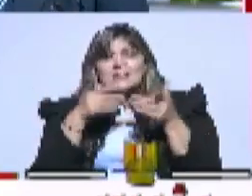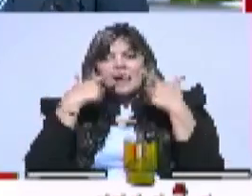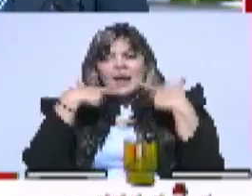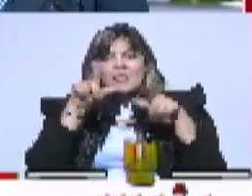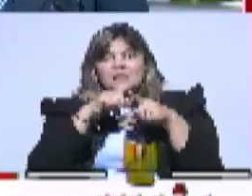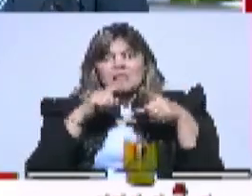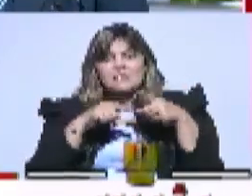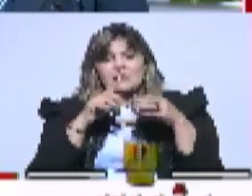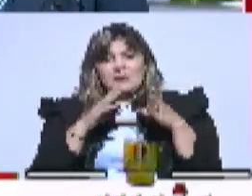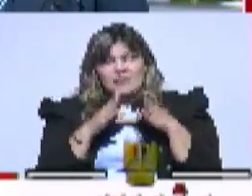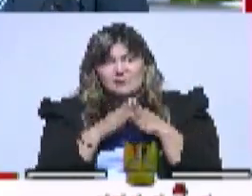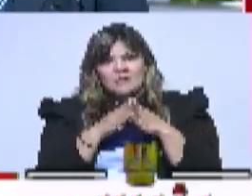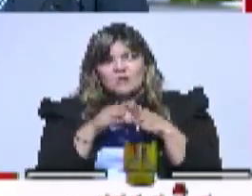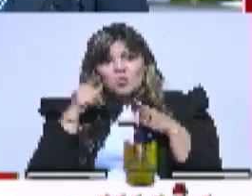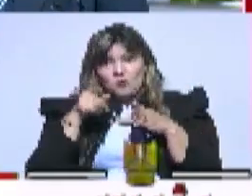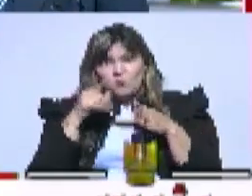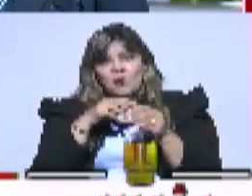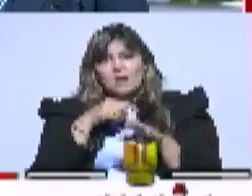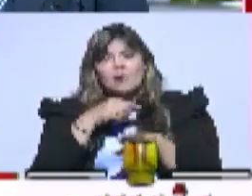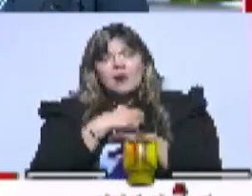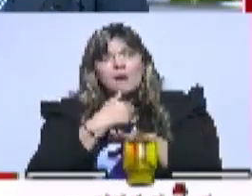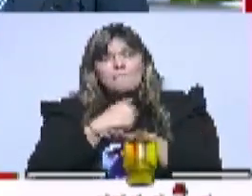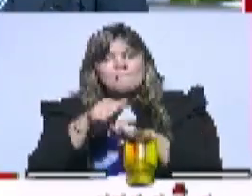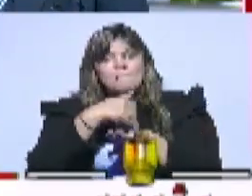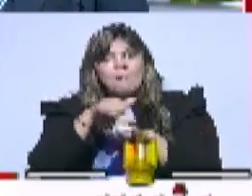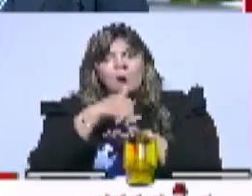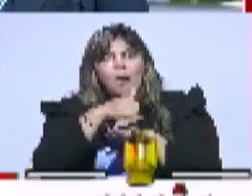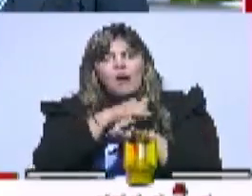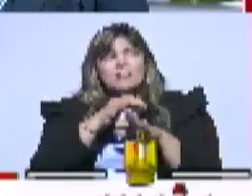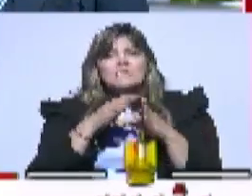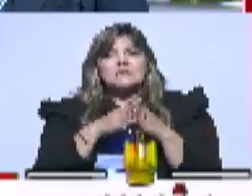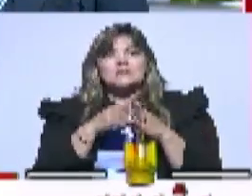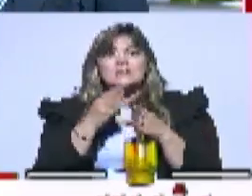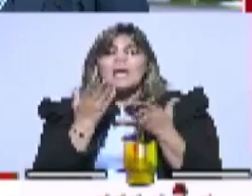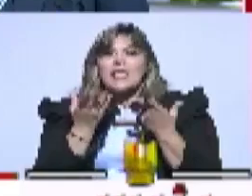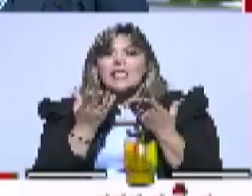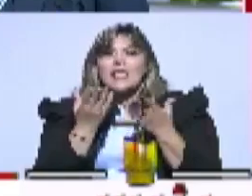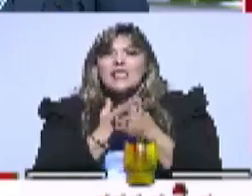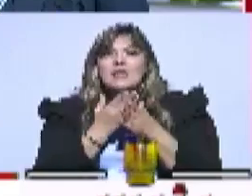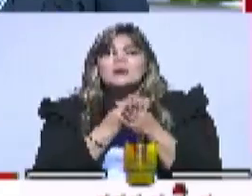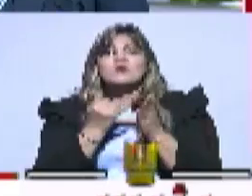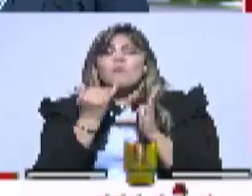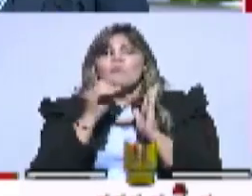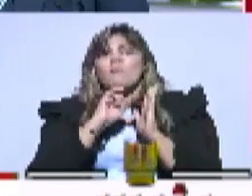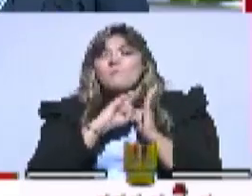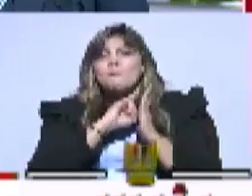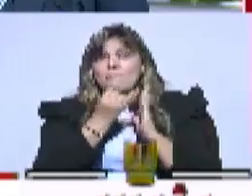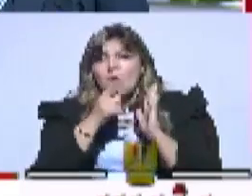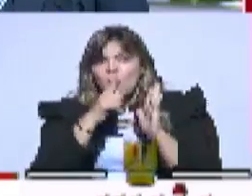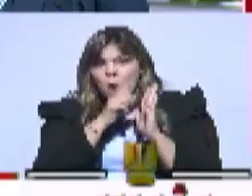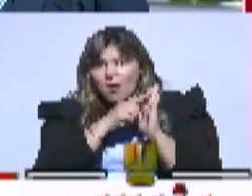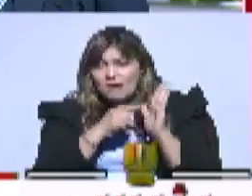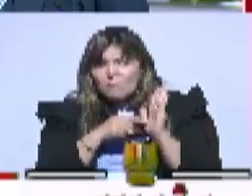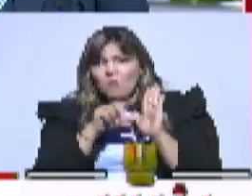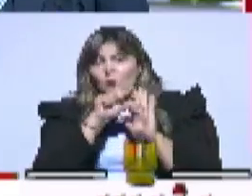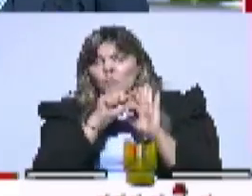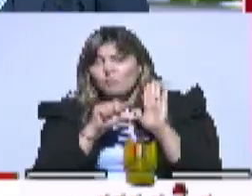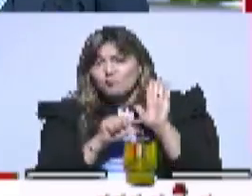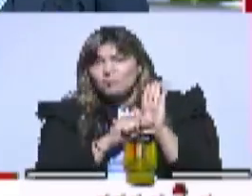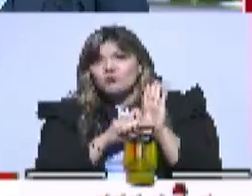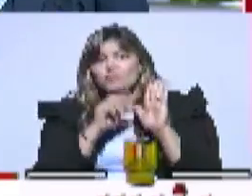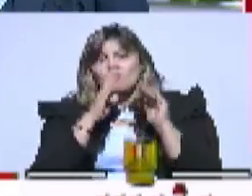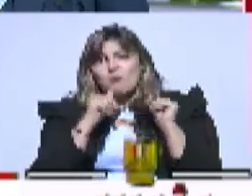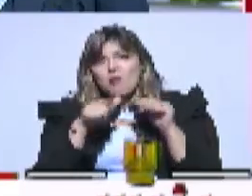إعلان النتيجة، وهذه المراحل هي بناء على مواد موجودة في الدستور